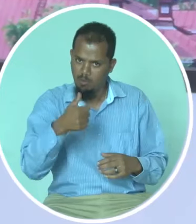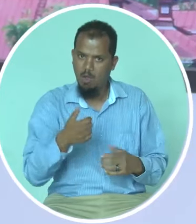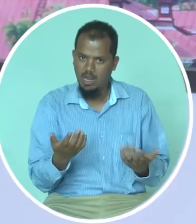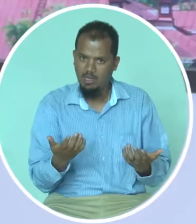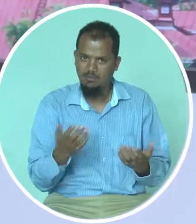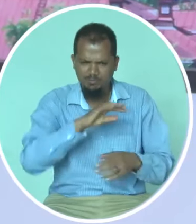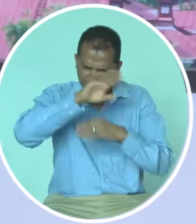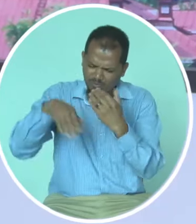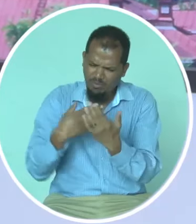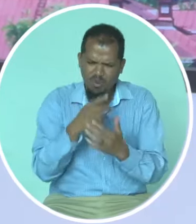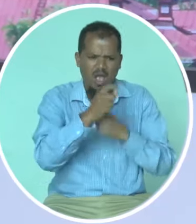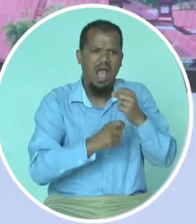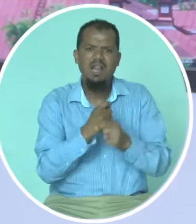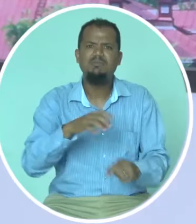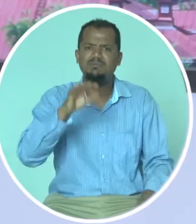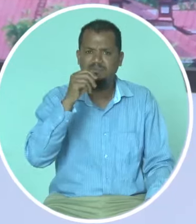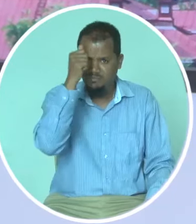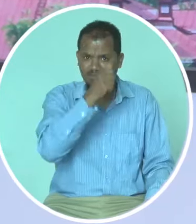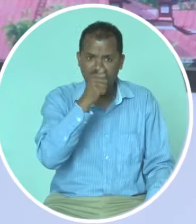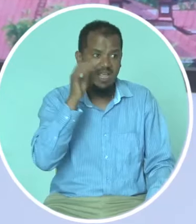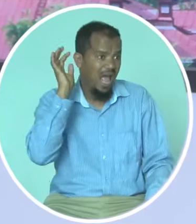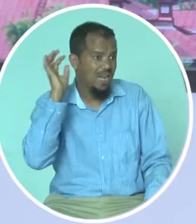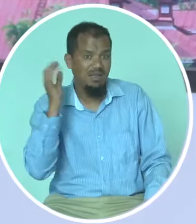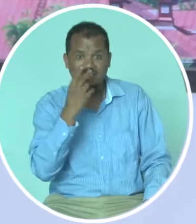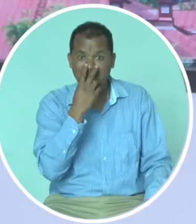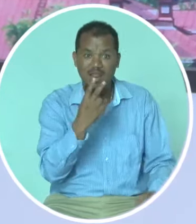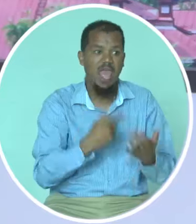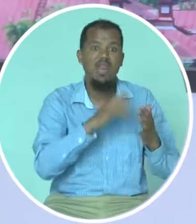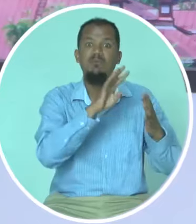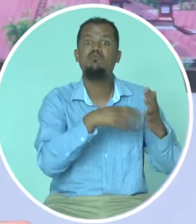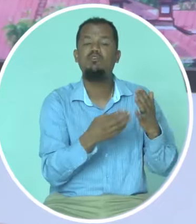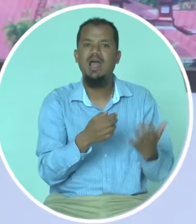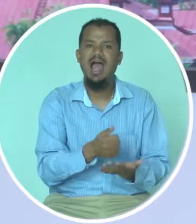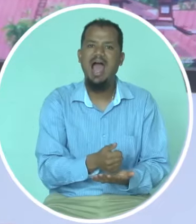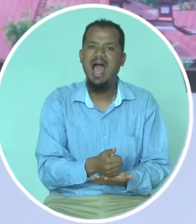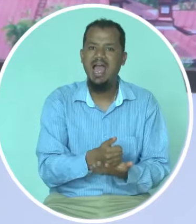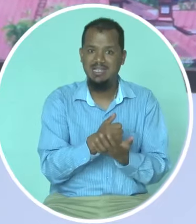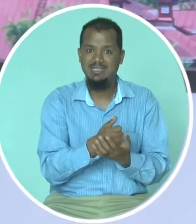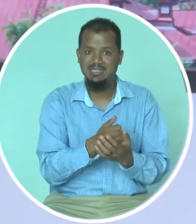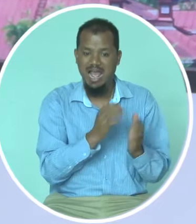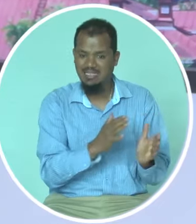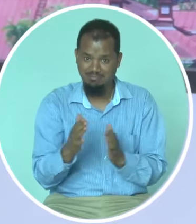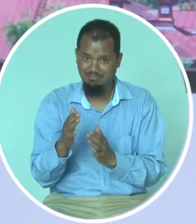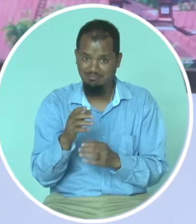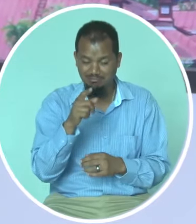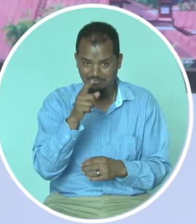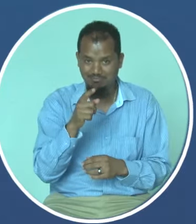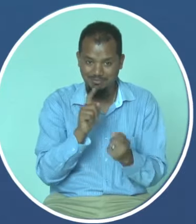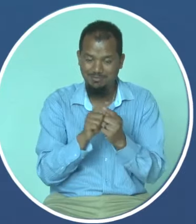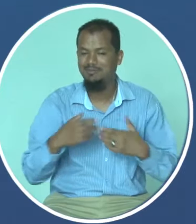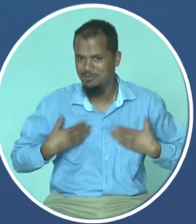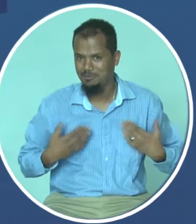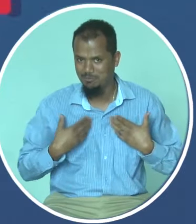በዋናነትና በመላው ዓለም ለሚገኙ የኢትዮጵያ አድማጭ ተመልካቾች ይህን ፕሮግራም አግዘህን ልናዘጋጅ ስለሆነ እጅግ በጣም ደስ